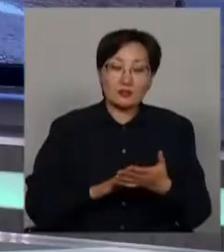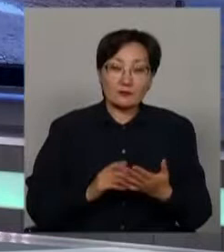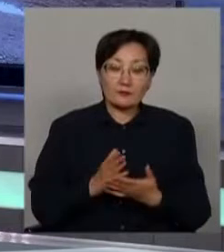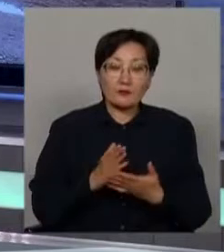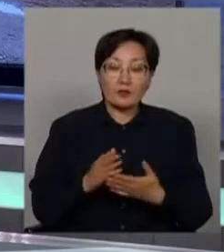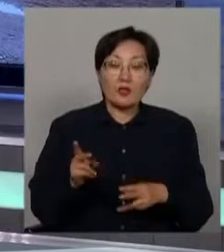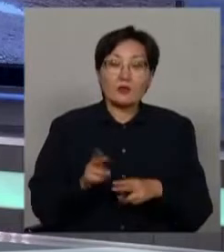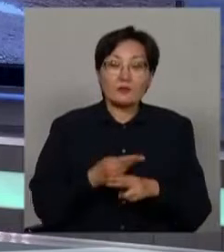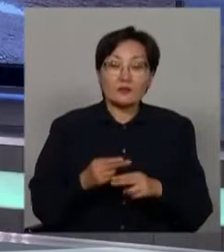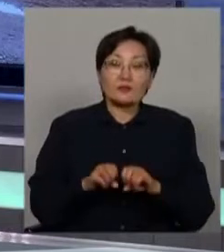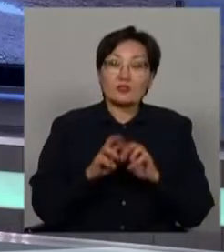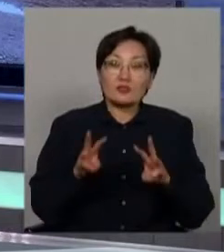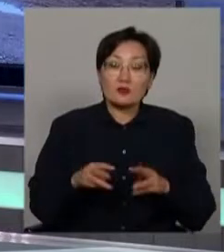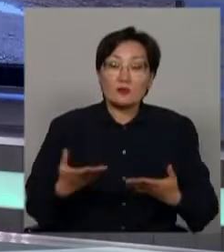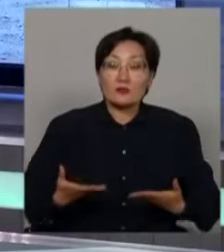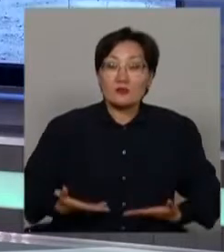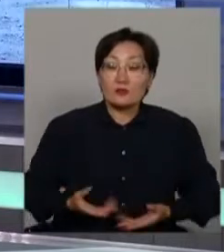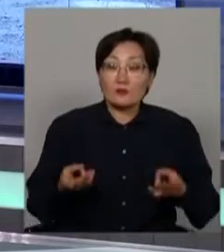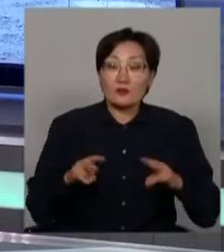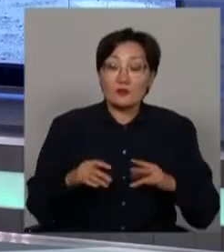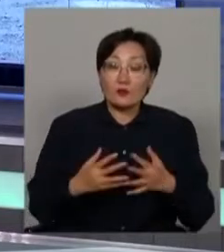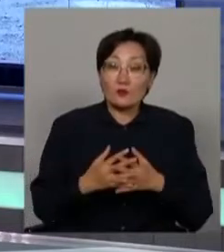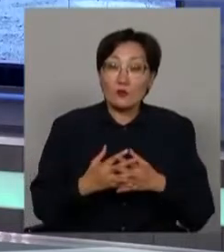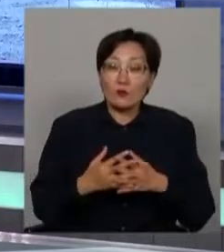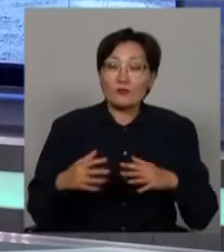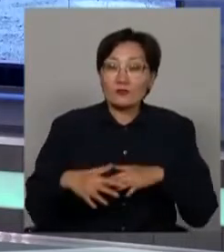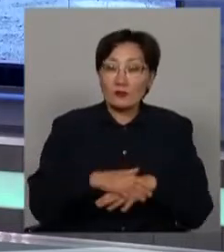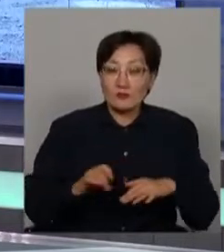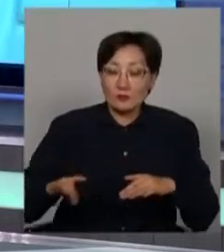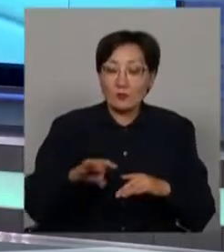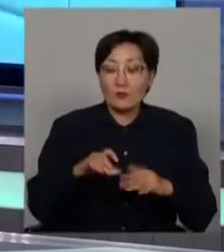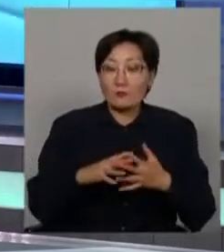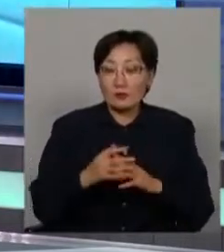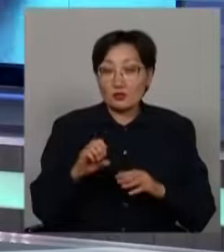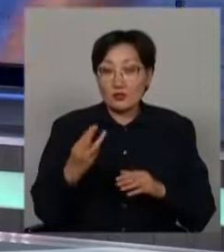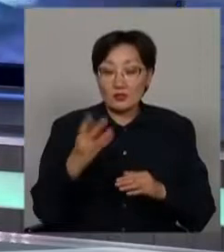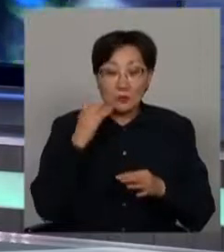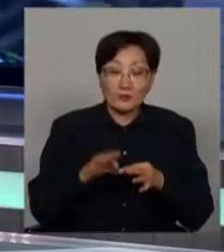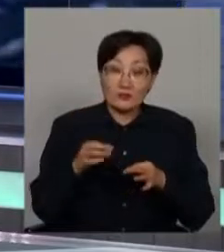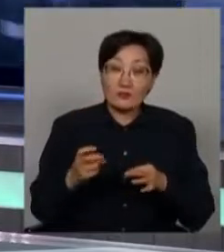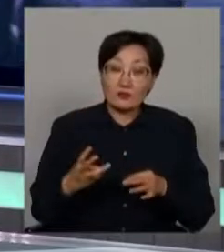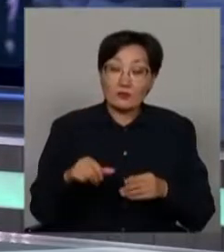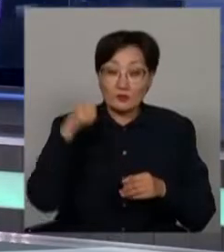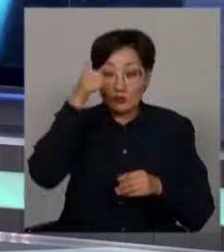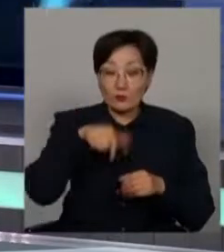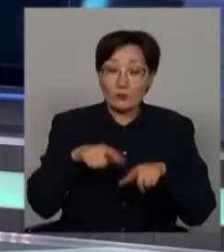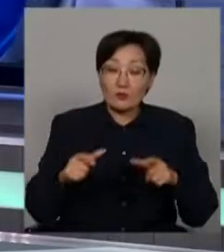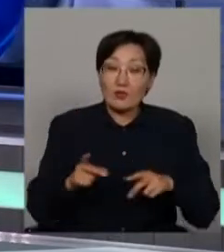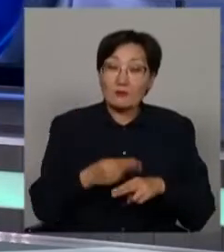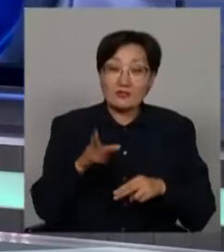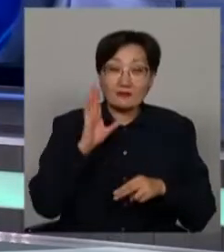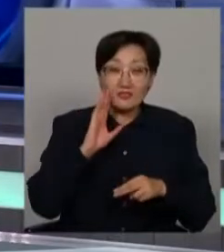Без благ цивилизации остались жители нового микрорайона в поселке Узынагаш Алматинской области. Вот уже несколько лет люди живут без